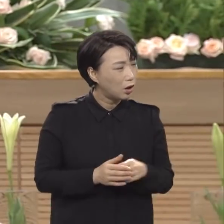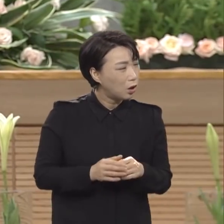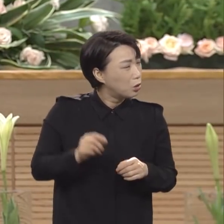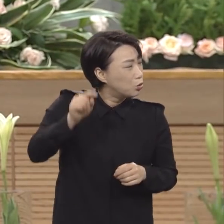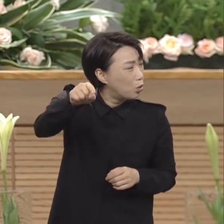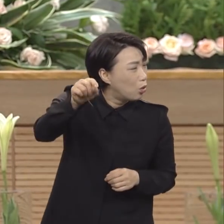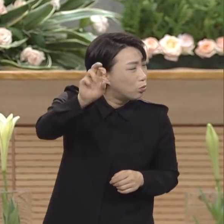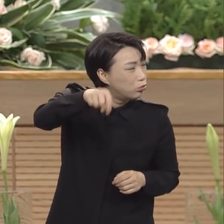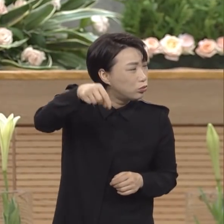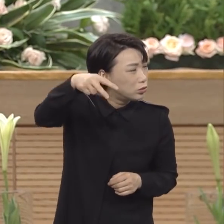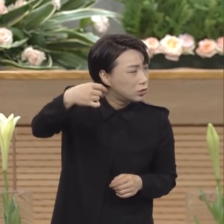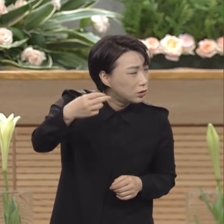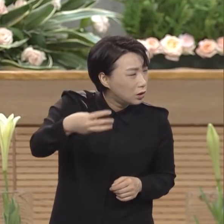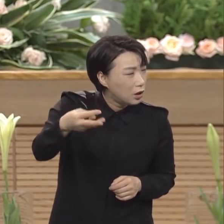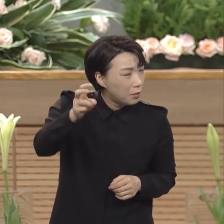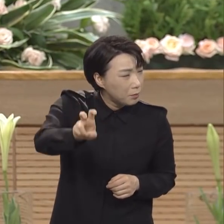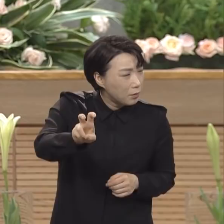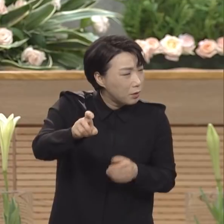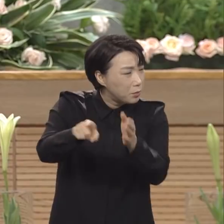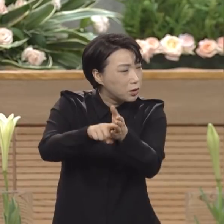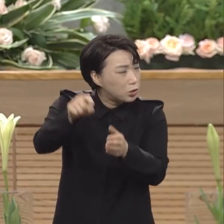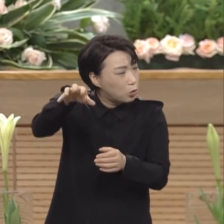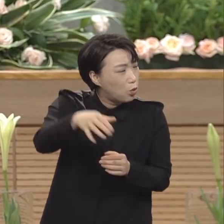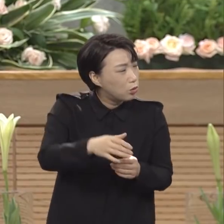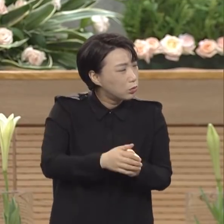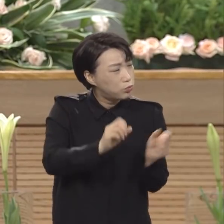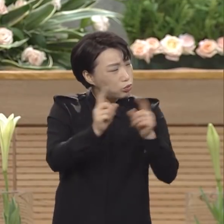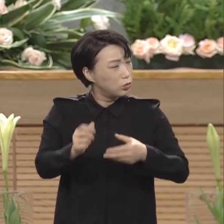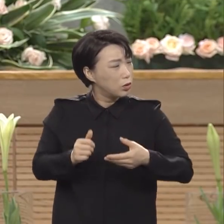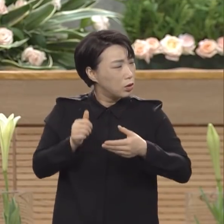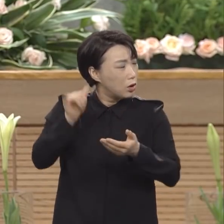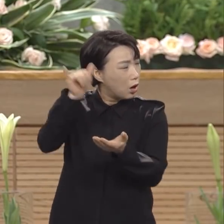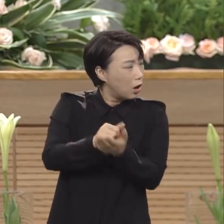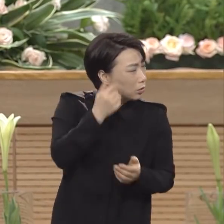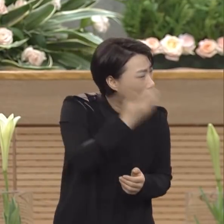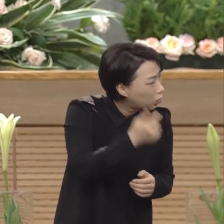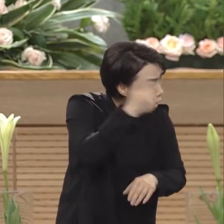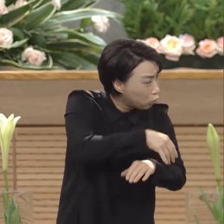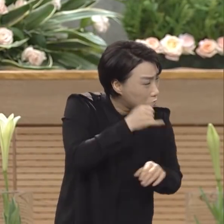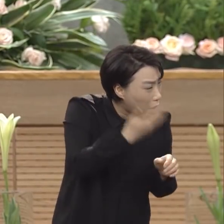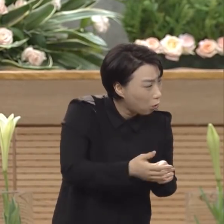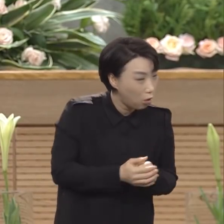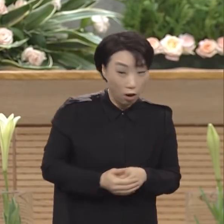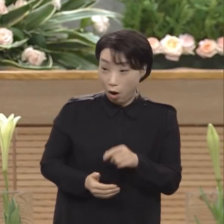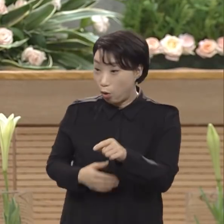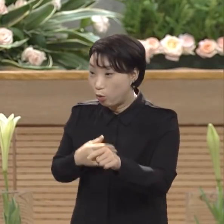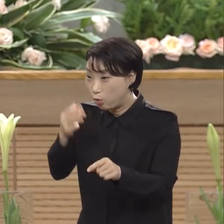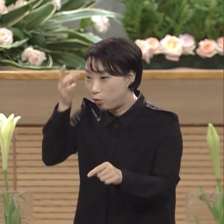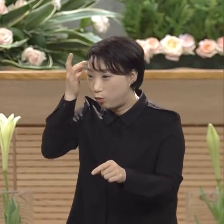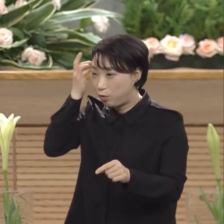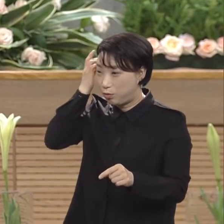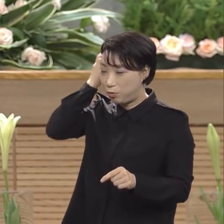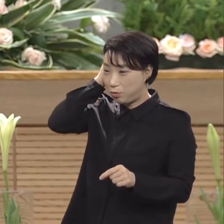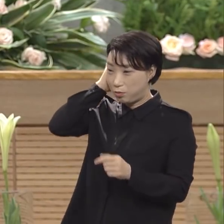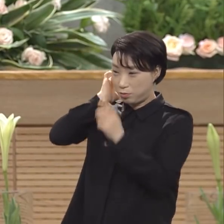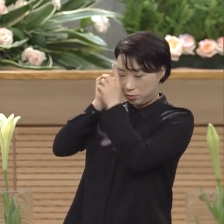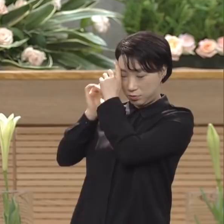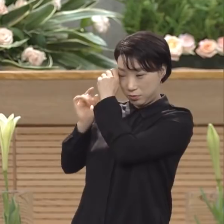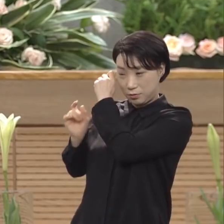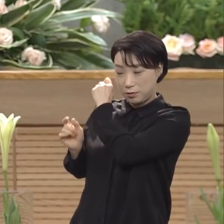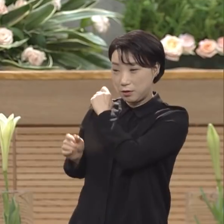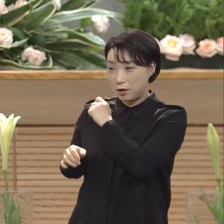무슬림 지역에 집회 간다면서요? 아니, 어떻게 들었어? 우리 교인만 알고 있는데